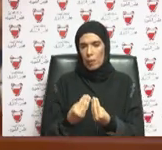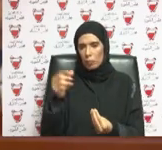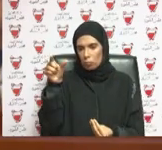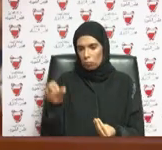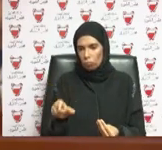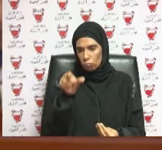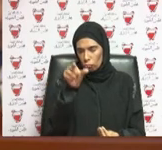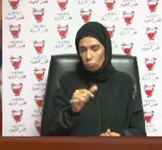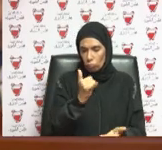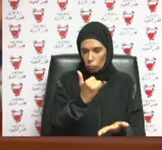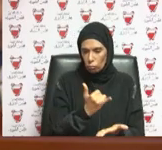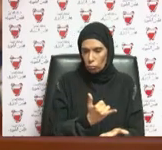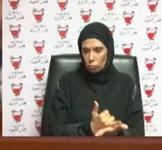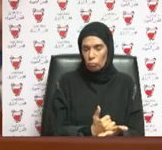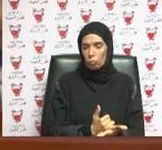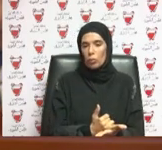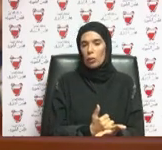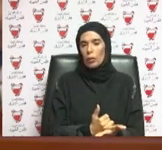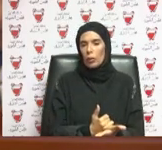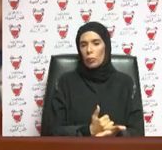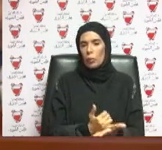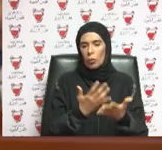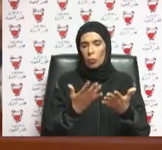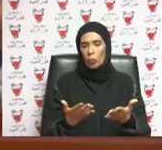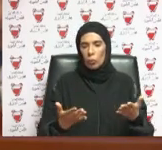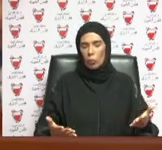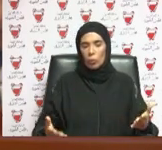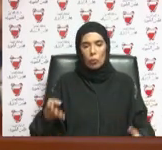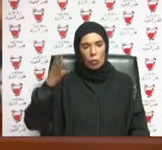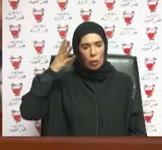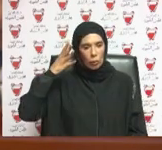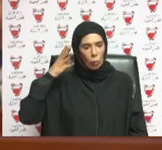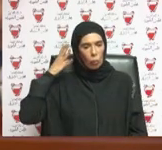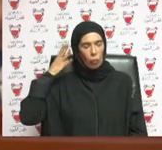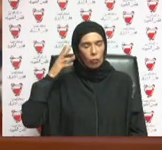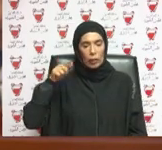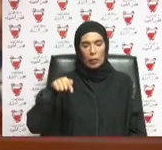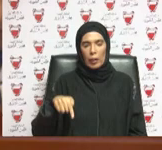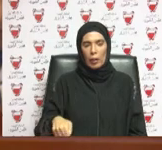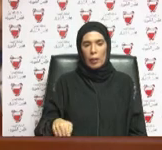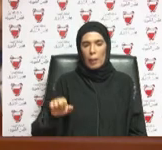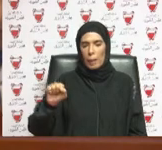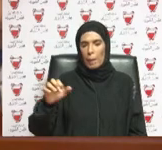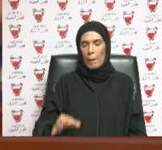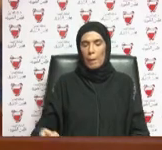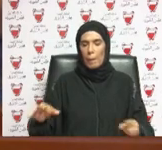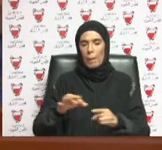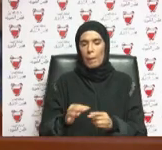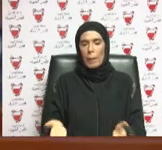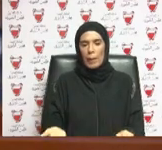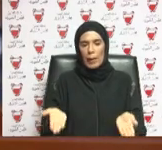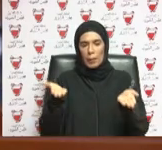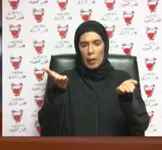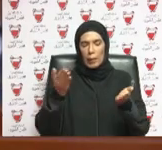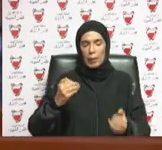المسؤولين والمعنيين، مسخرا خبرته وكفاءته من أجل رفعة شأن